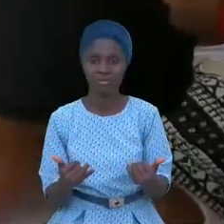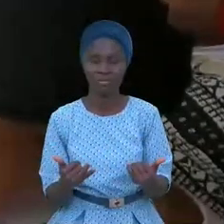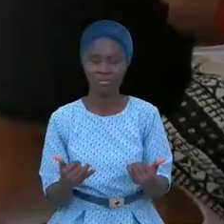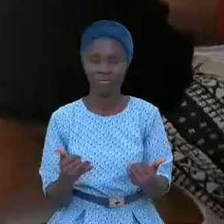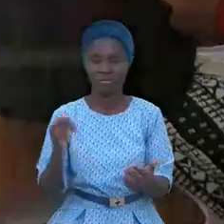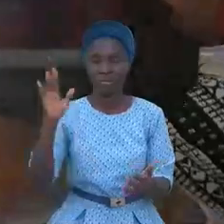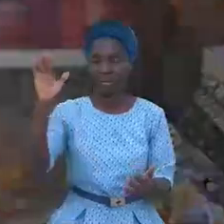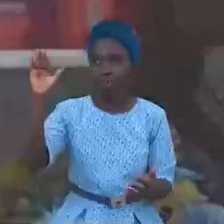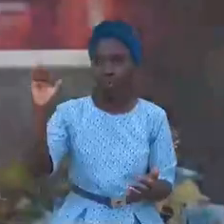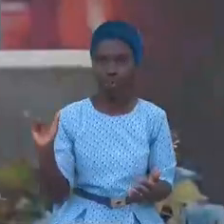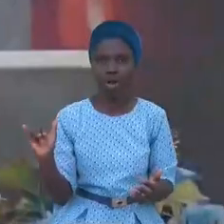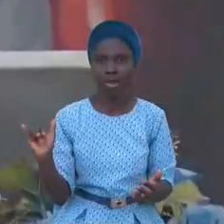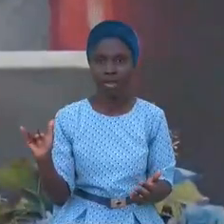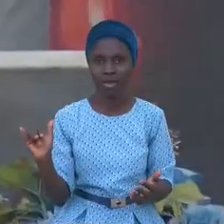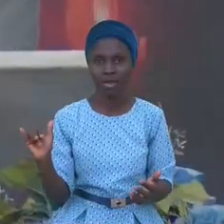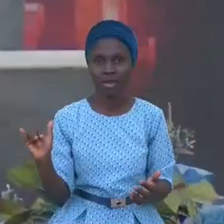Y.